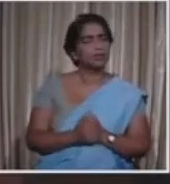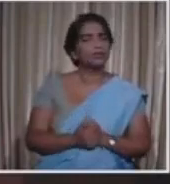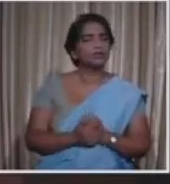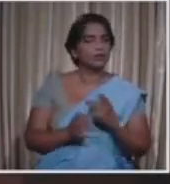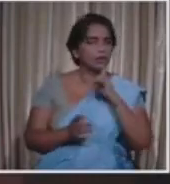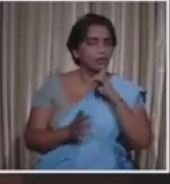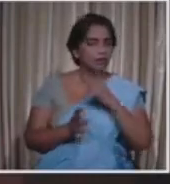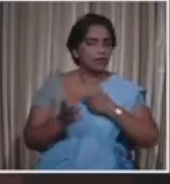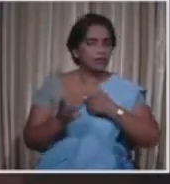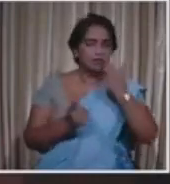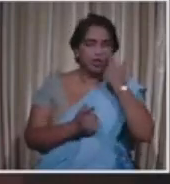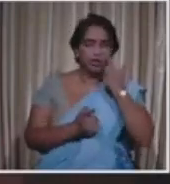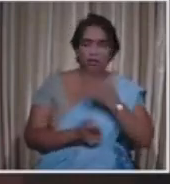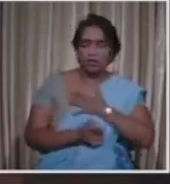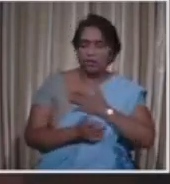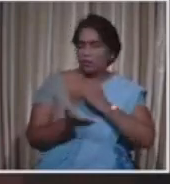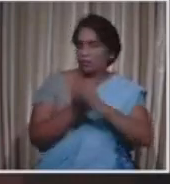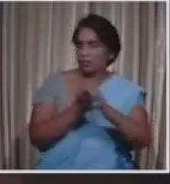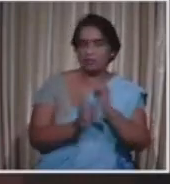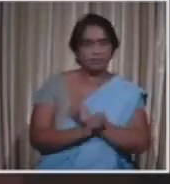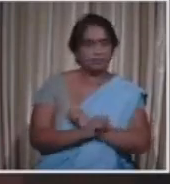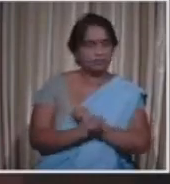කිසිම සහකම්පනයක් නොදක්වන